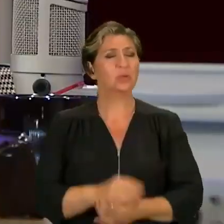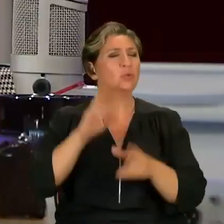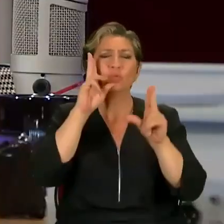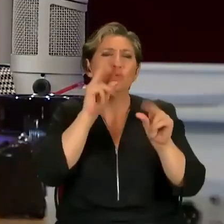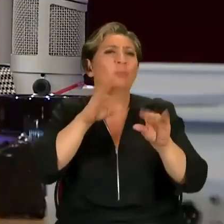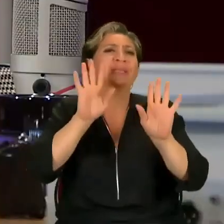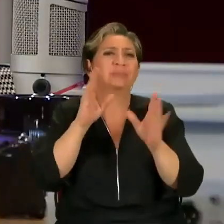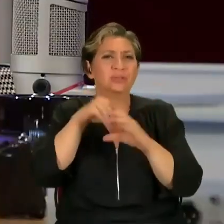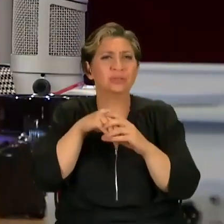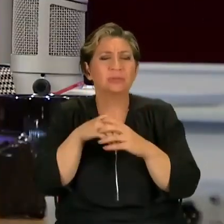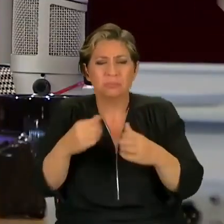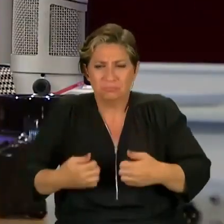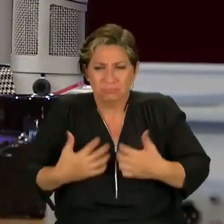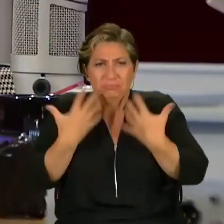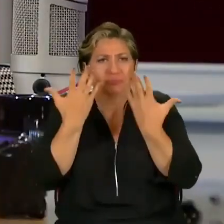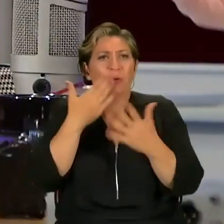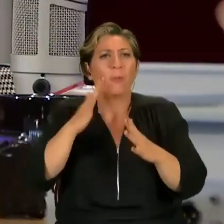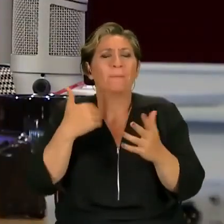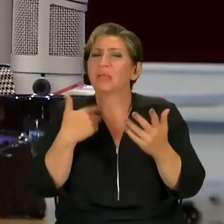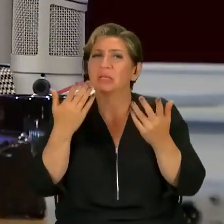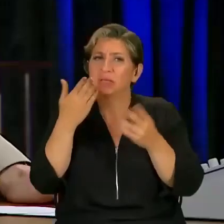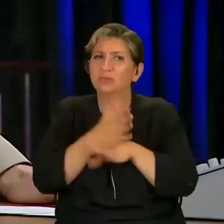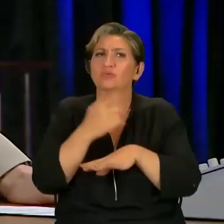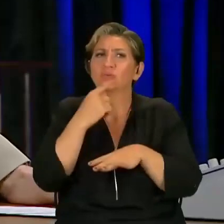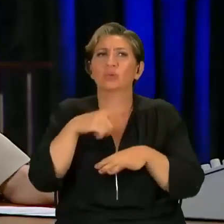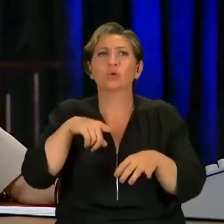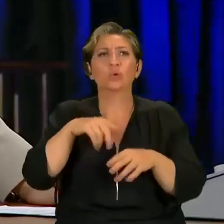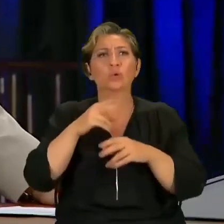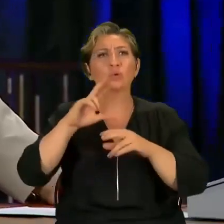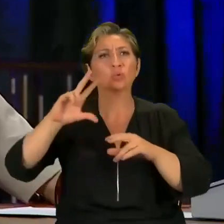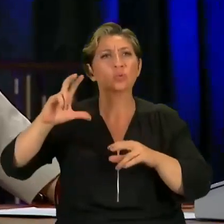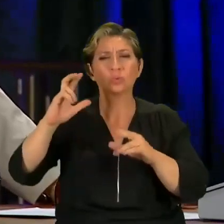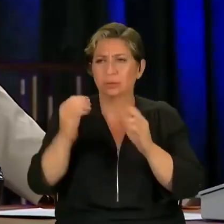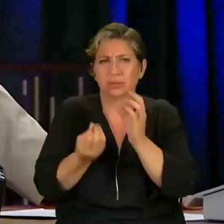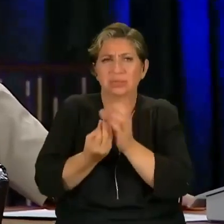Hiç uyumadığımız için salgılanmıyor. Ben genelde vallahi gün ışığında